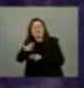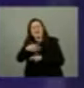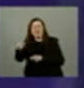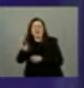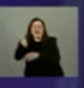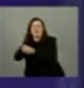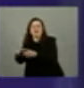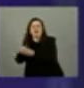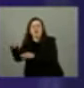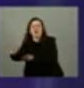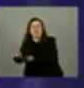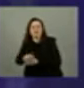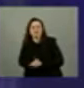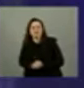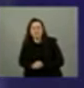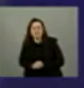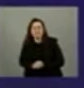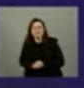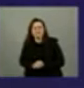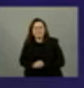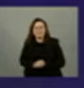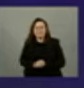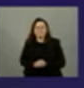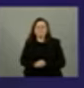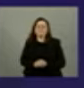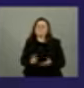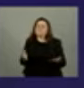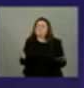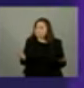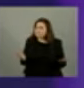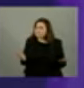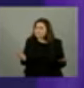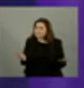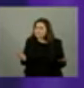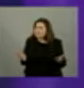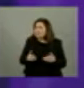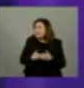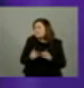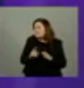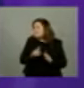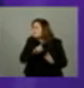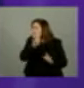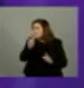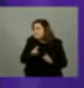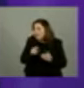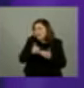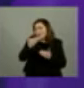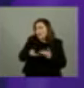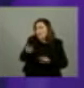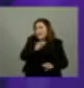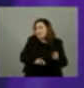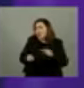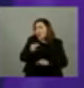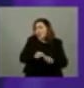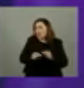τρεις μήνες, τέσσερις πόσους εξελέγει και λέει ποιο είναι το νόημα κατά τη γνώμη της δήλωσης του κύριου Τσίπρα. Ότι επειδή κάτι δεν πήγε